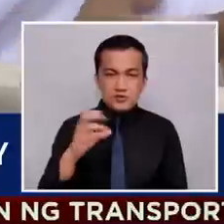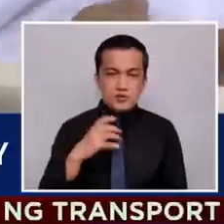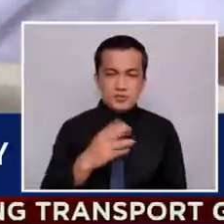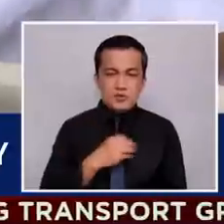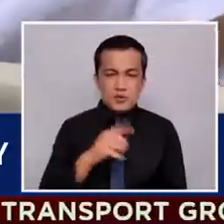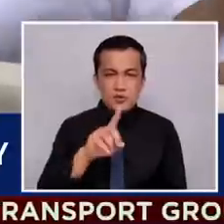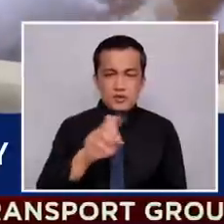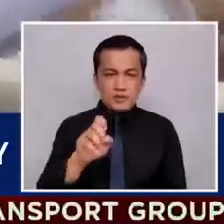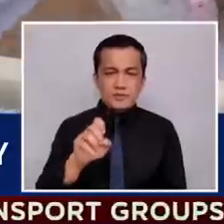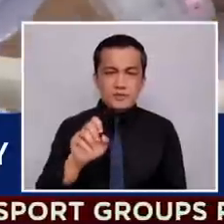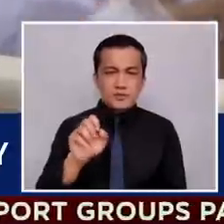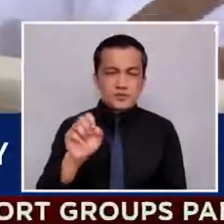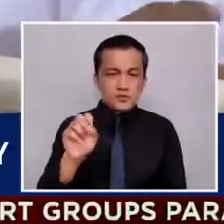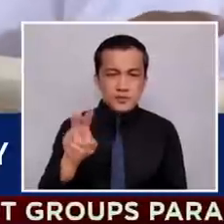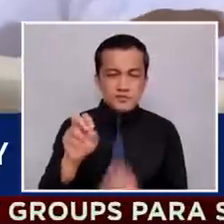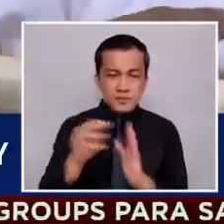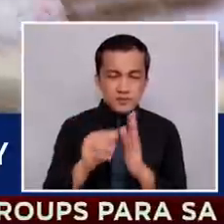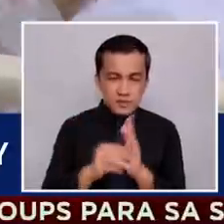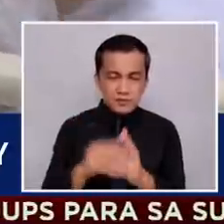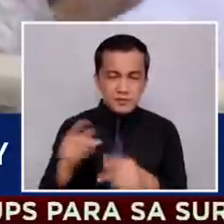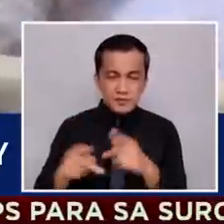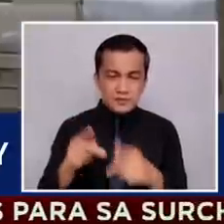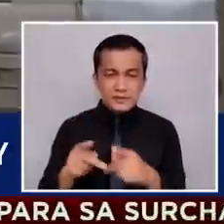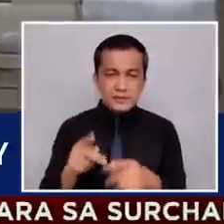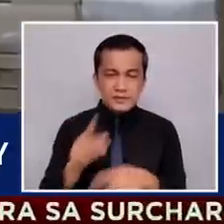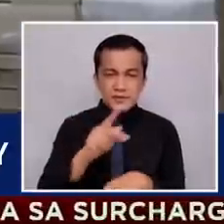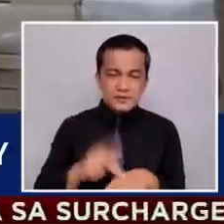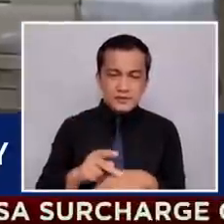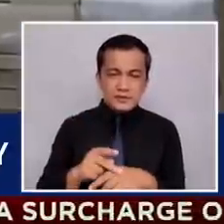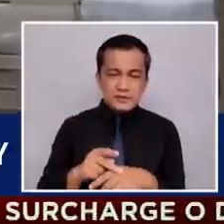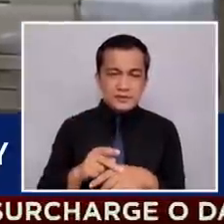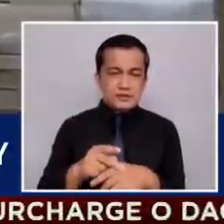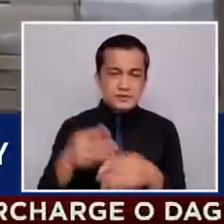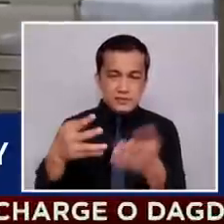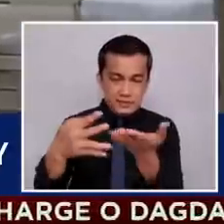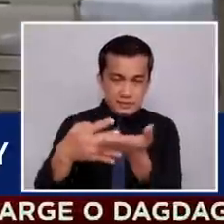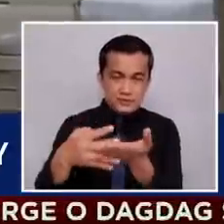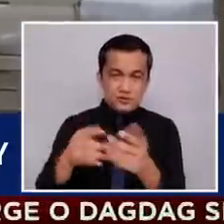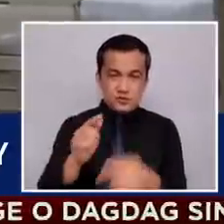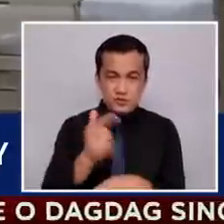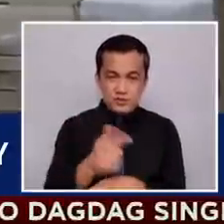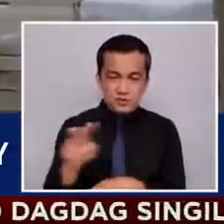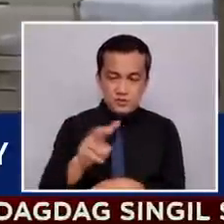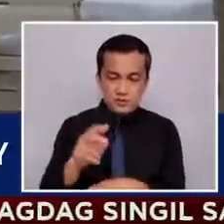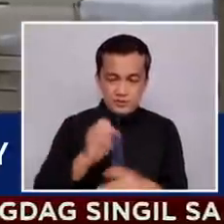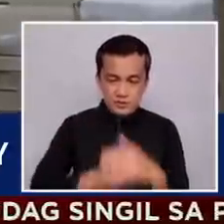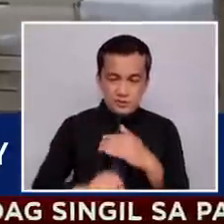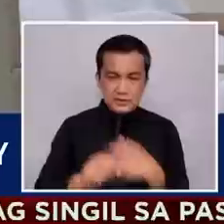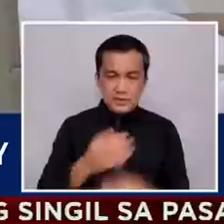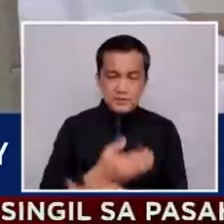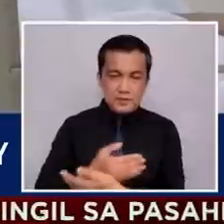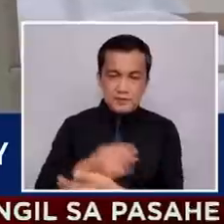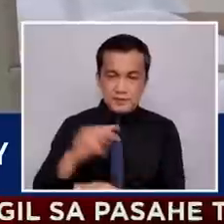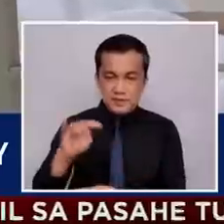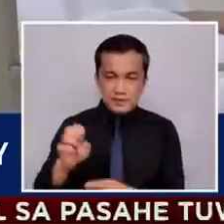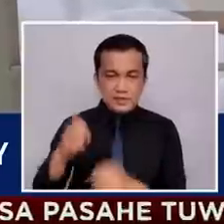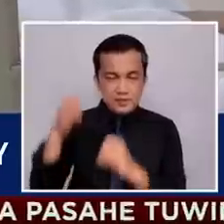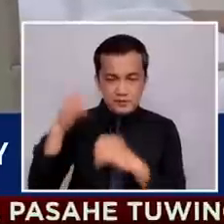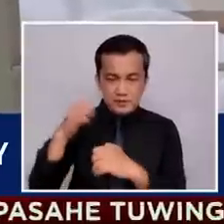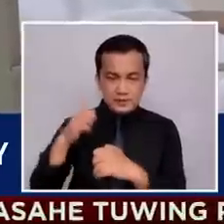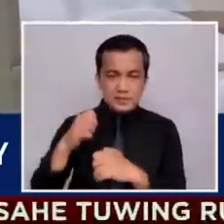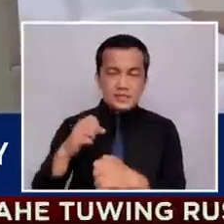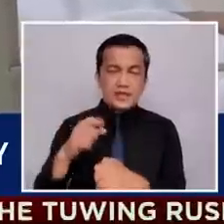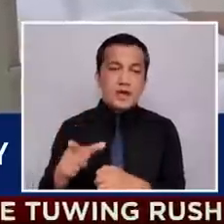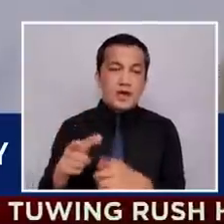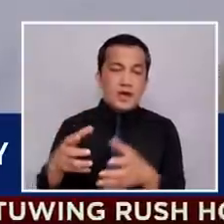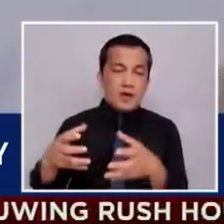na ang populasyon ng bansa sa kalagitnaan ng 2022. Sa pagsilang ni Baby Venice, umaasa ang komisyon na mas mapaganda ang